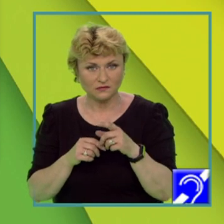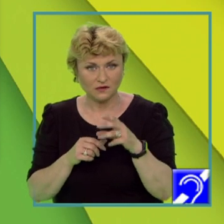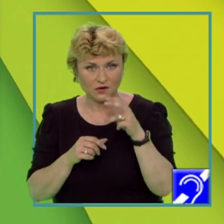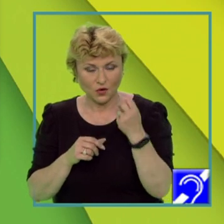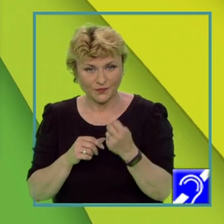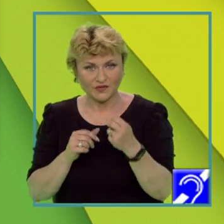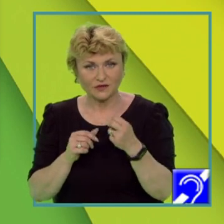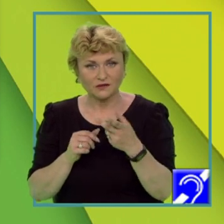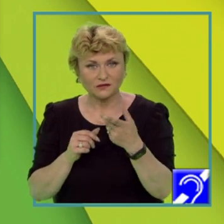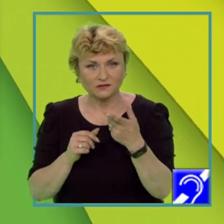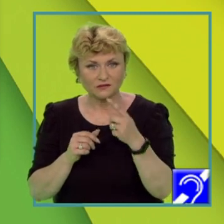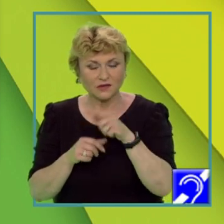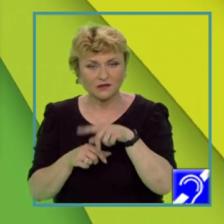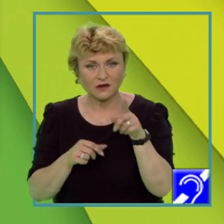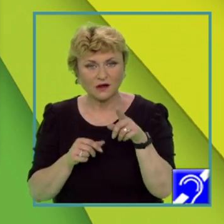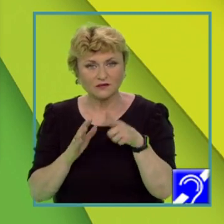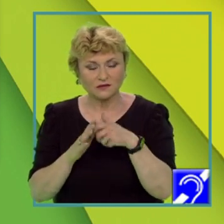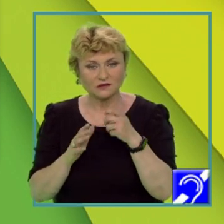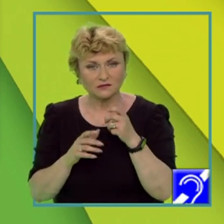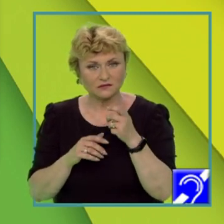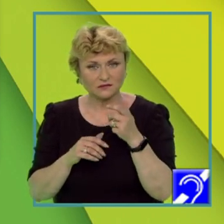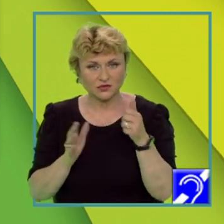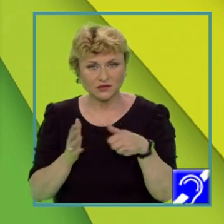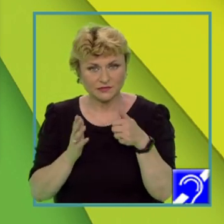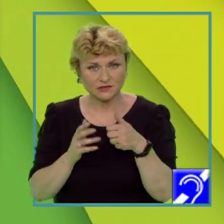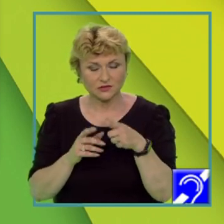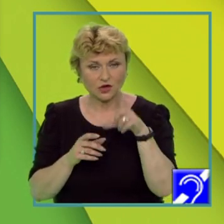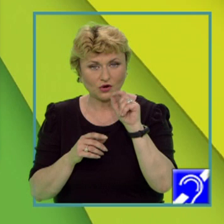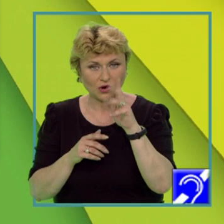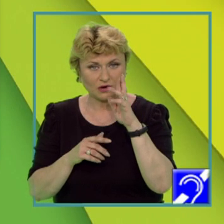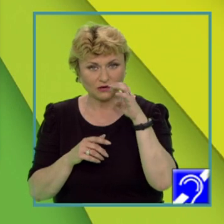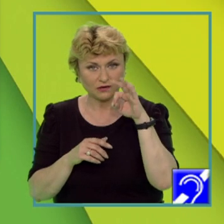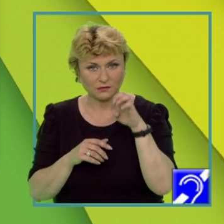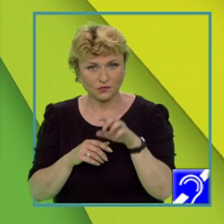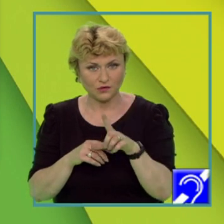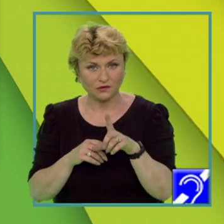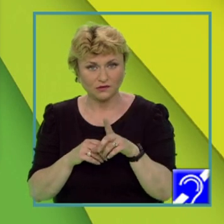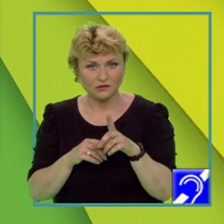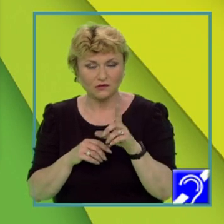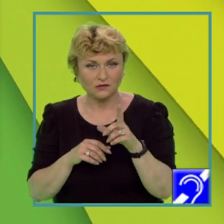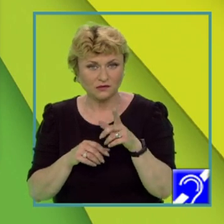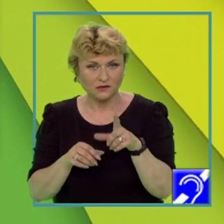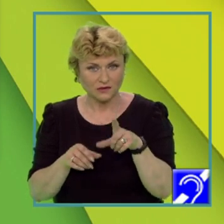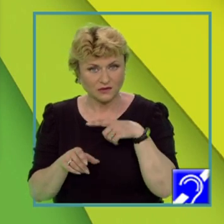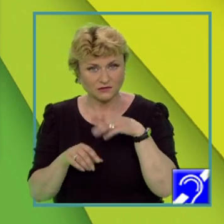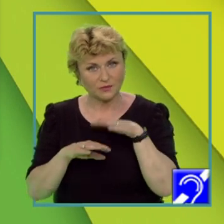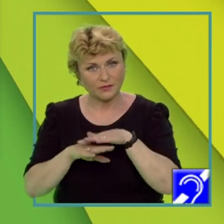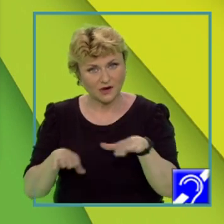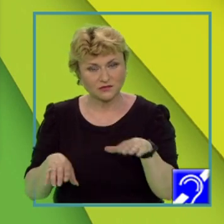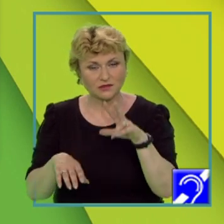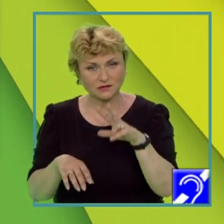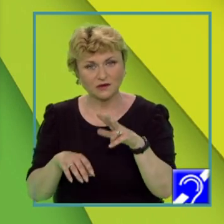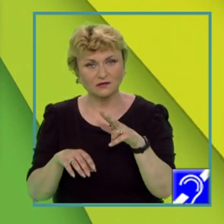de ordin 3 din 16 reamintim că logaritm în bază 3 din 9 este logaritm în bază 3 din 3 la a doua